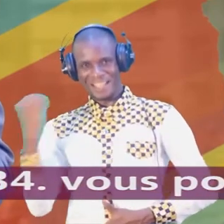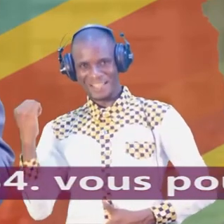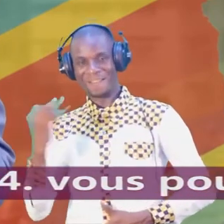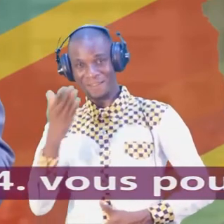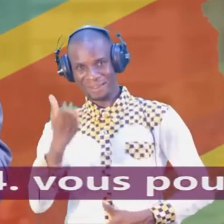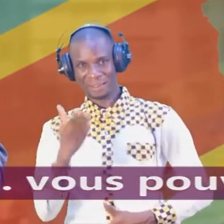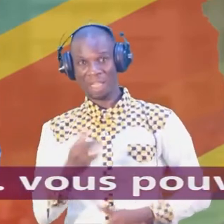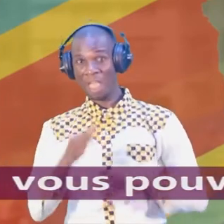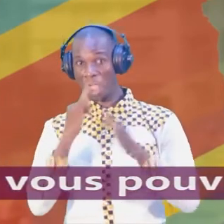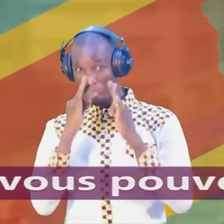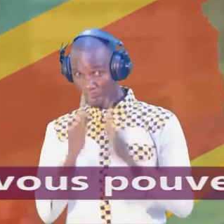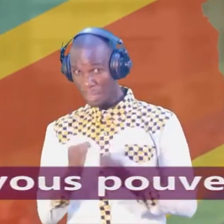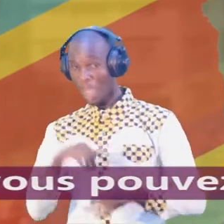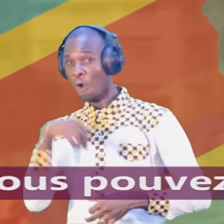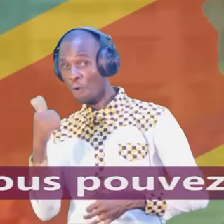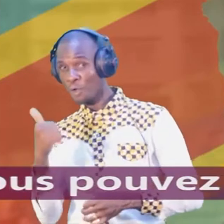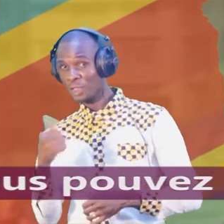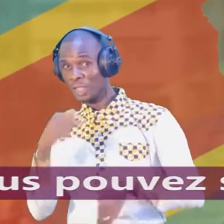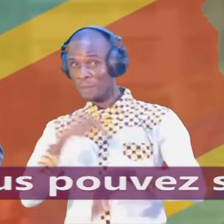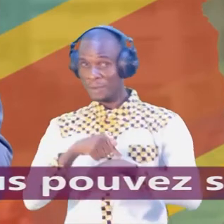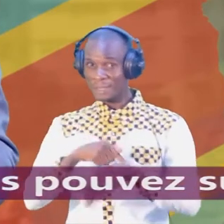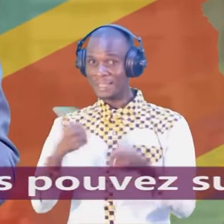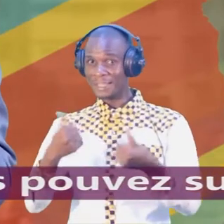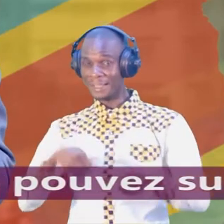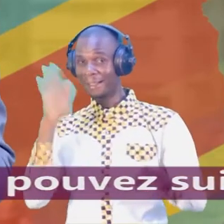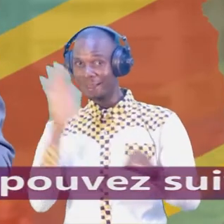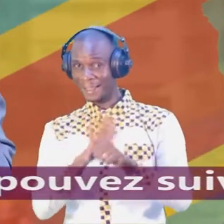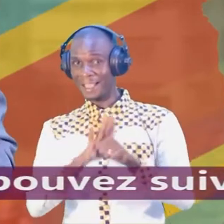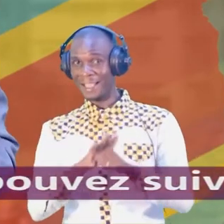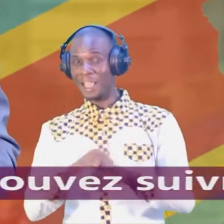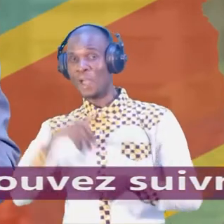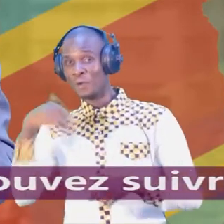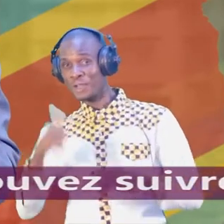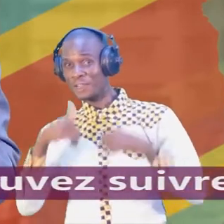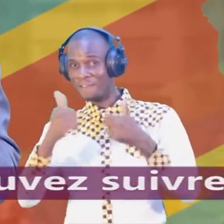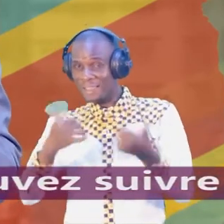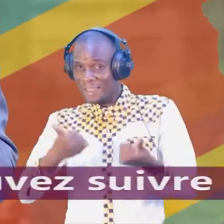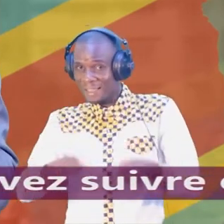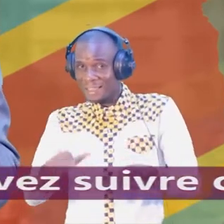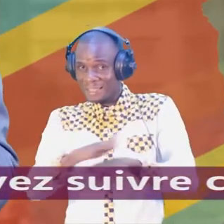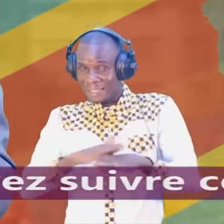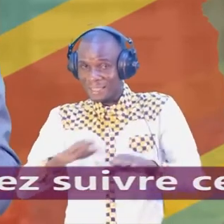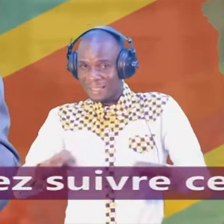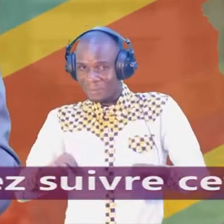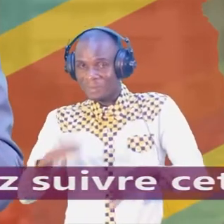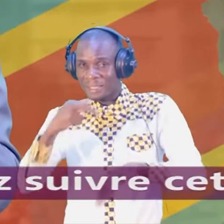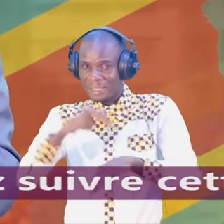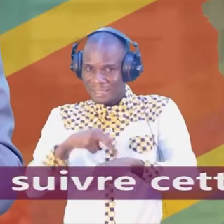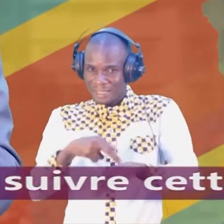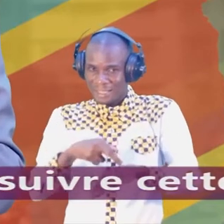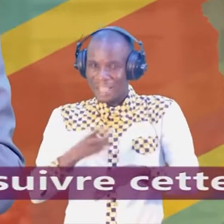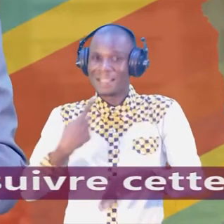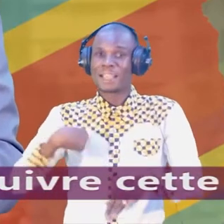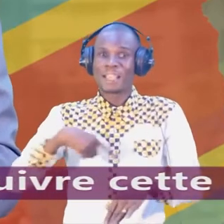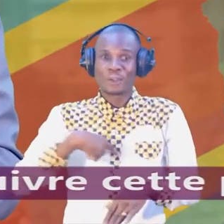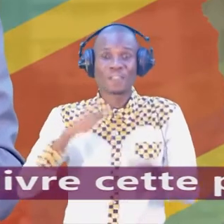kwamba tumepata ushindi, lakini sikiliza, inawezekana pia mambo yabadilike. Il y a le temps que nous